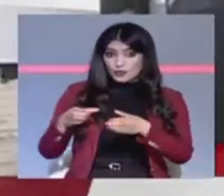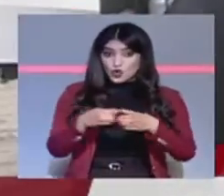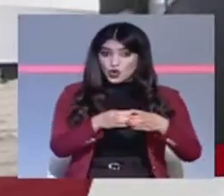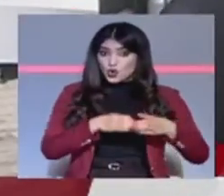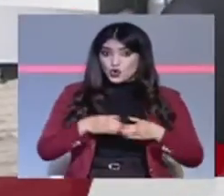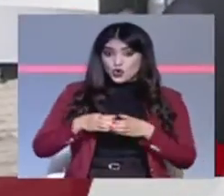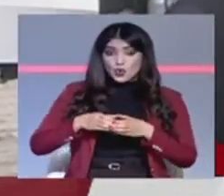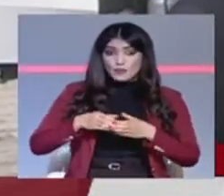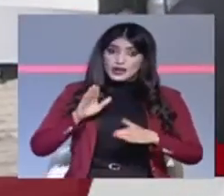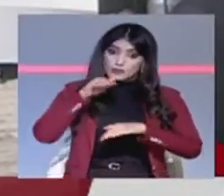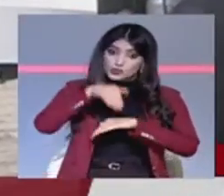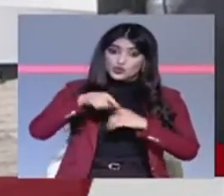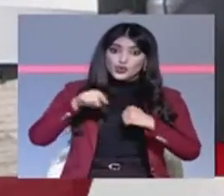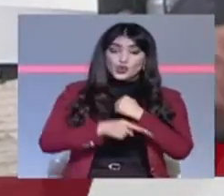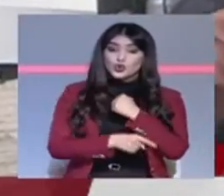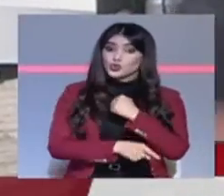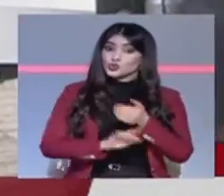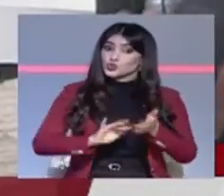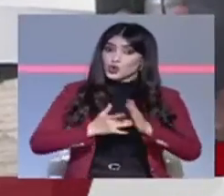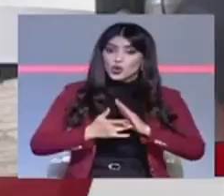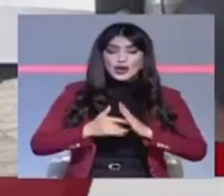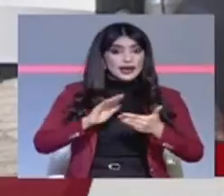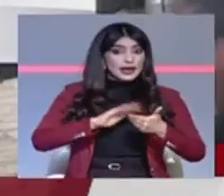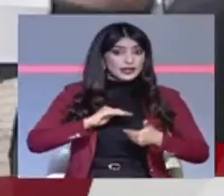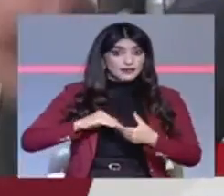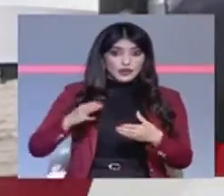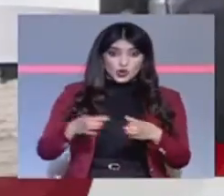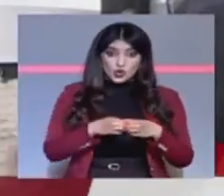وال وال وال وبعد